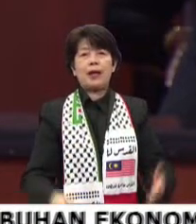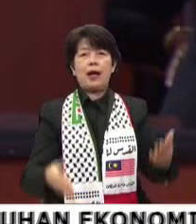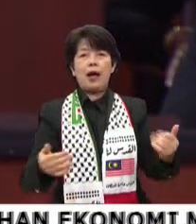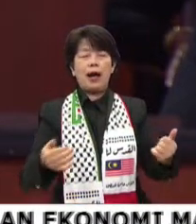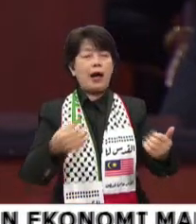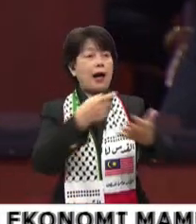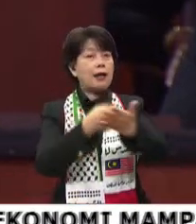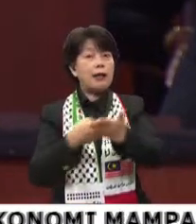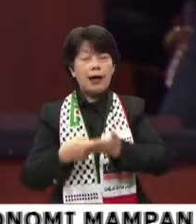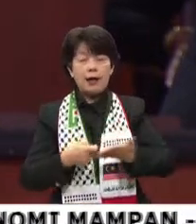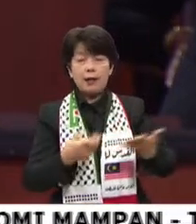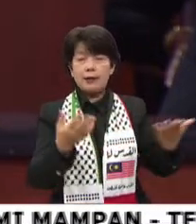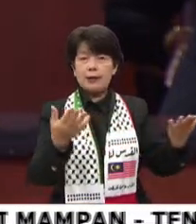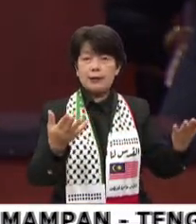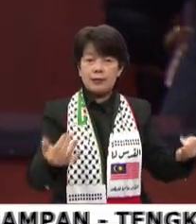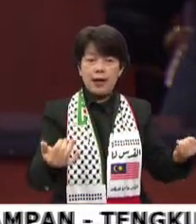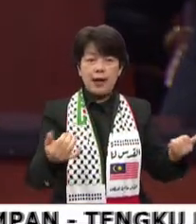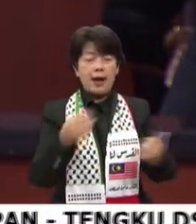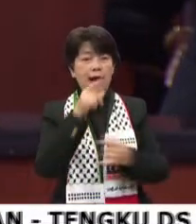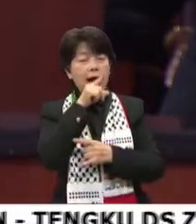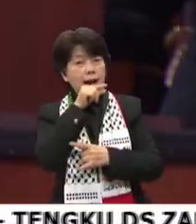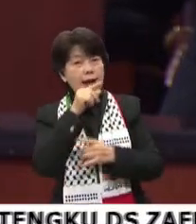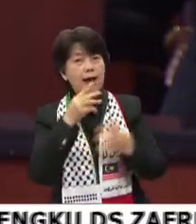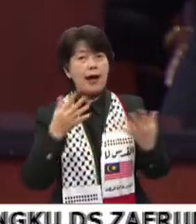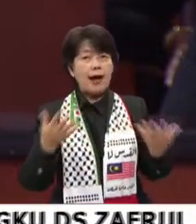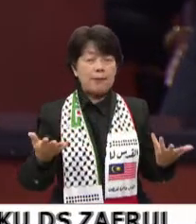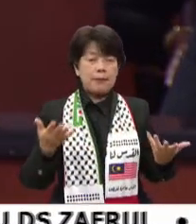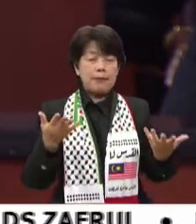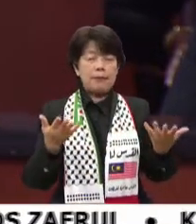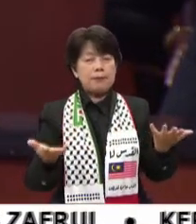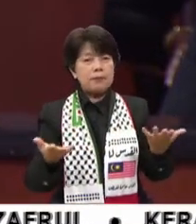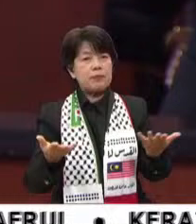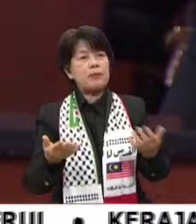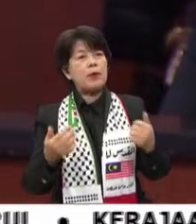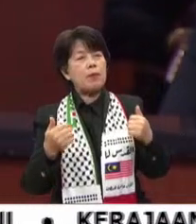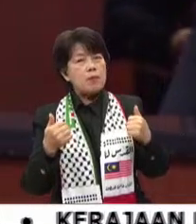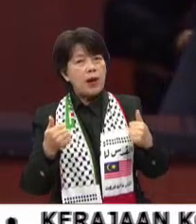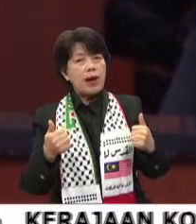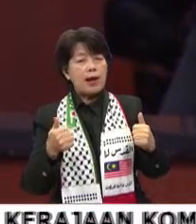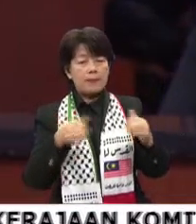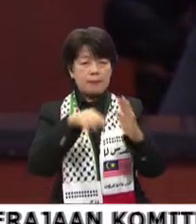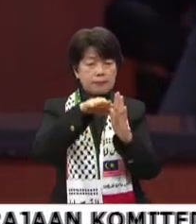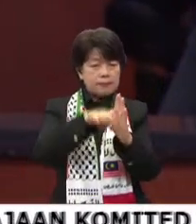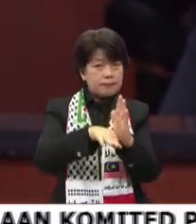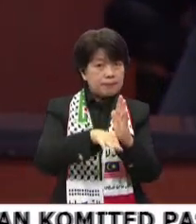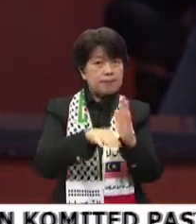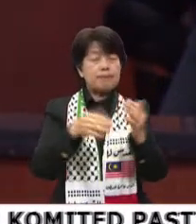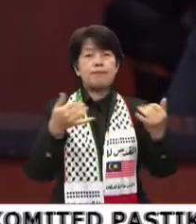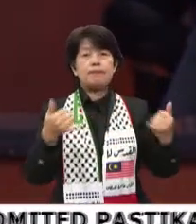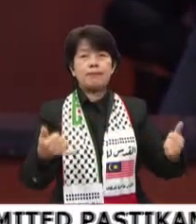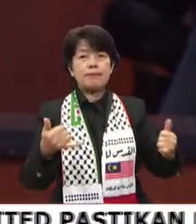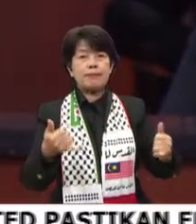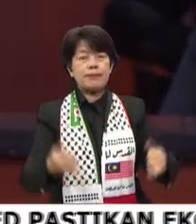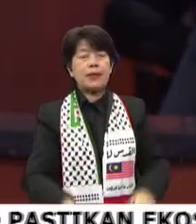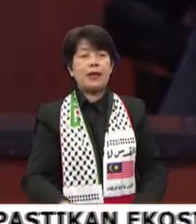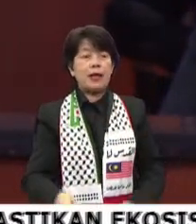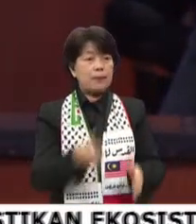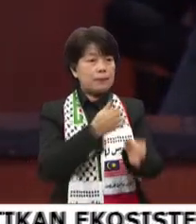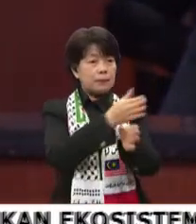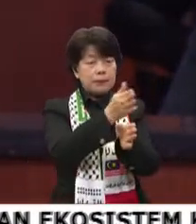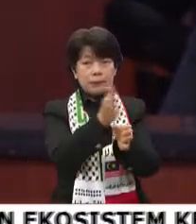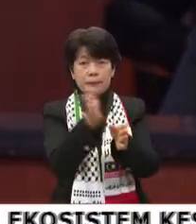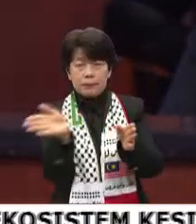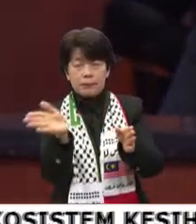bau-bau ini harga ayam berada di paras yang agak rendah kerana sektor perladangan